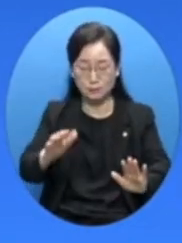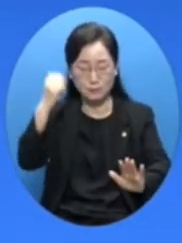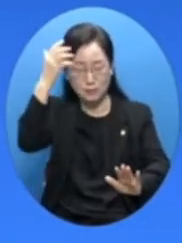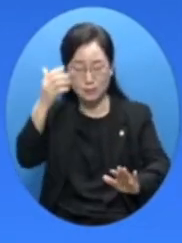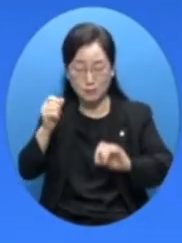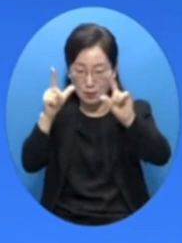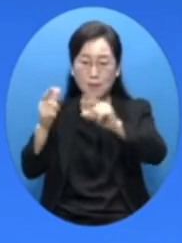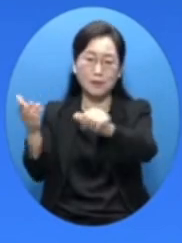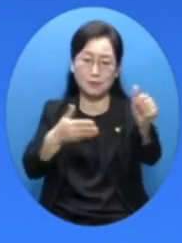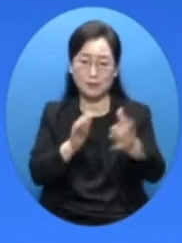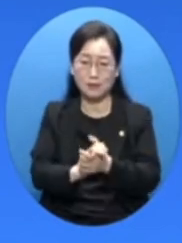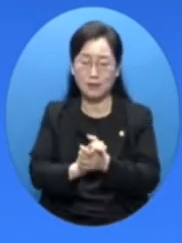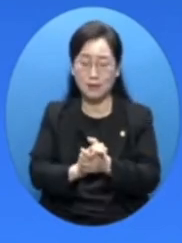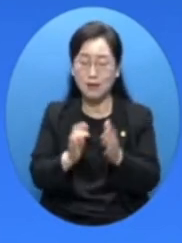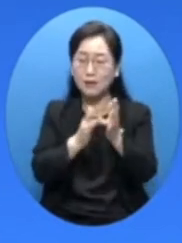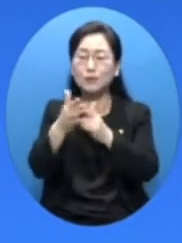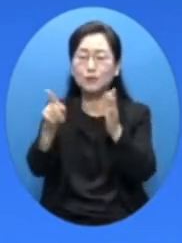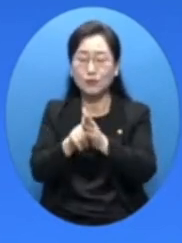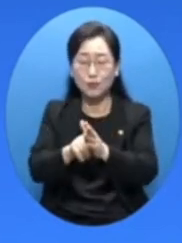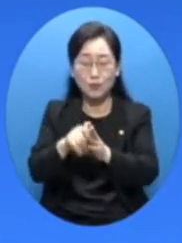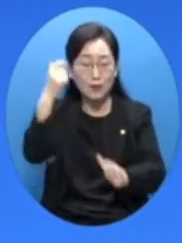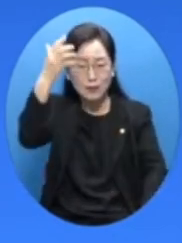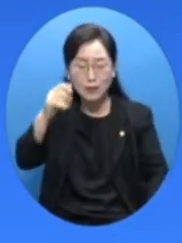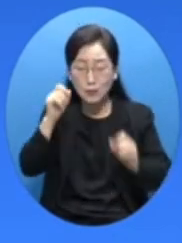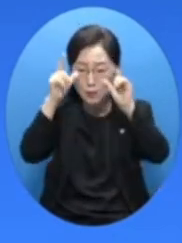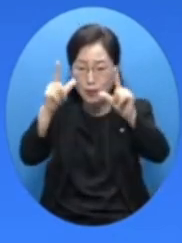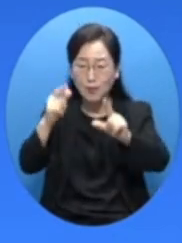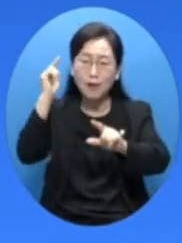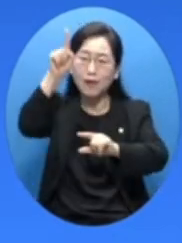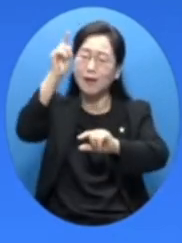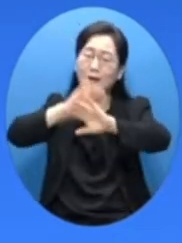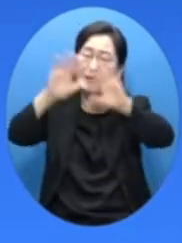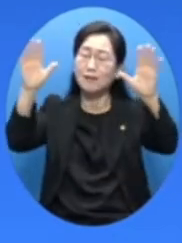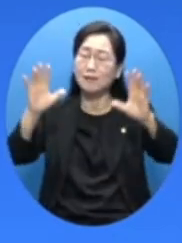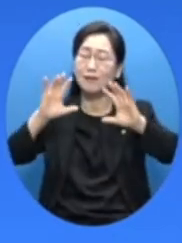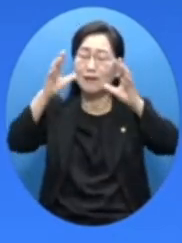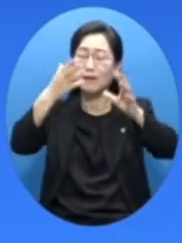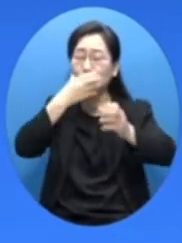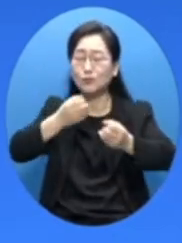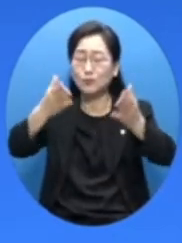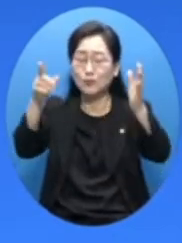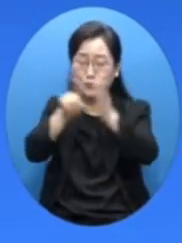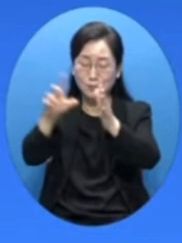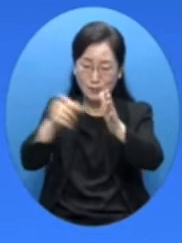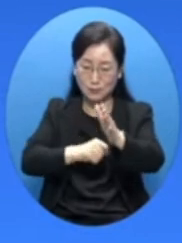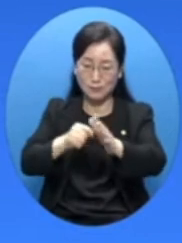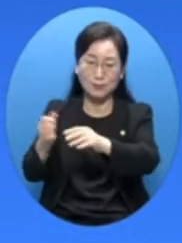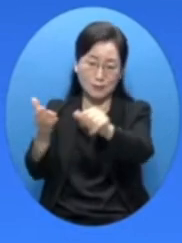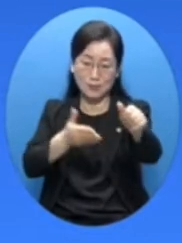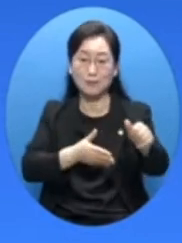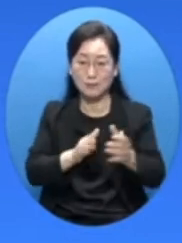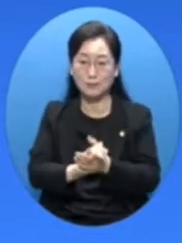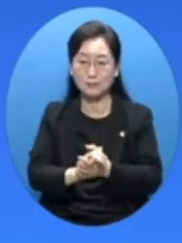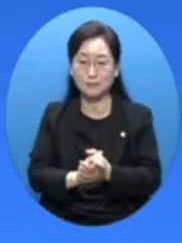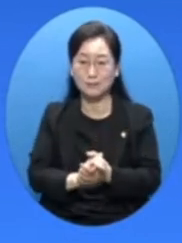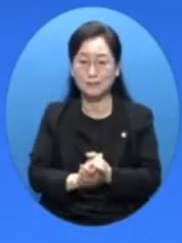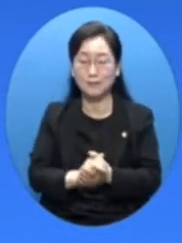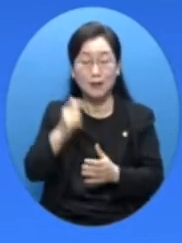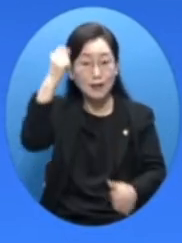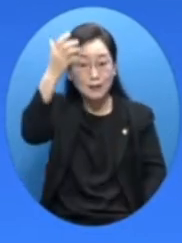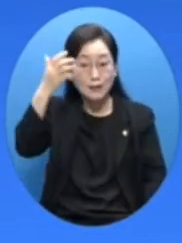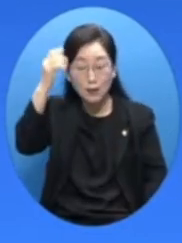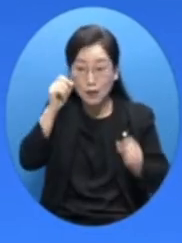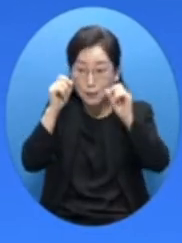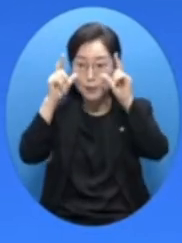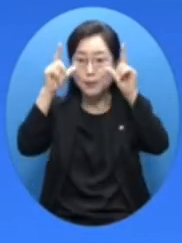바랍니다. 예수 믿고 영의 눈을 뜨고 저 하늘나라의 축복을 바라보며 믿음으로 나가는 여러분 모두가 되기를 바랍니다. 영의 눈을 떠질